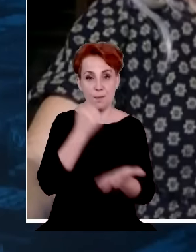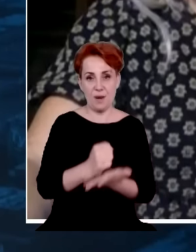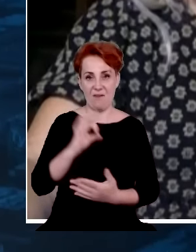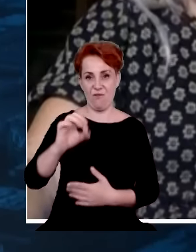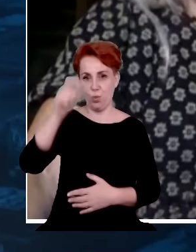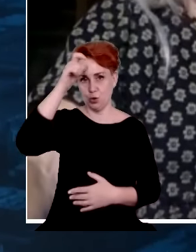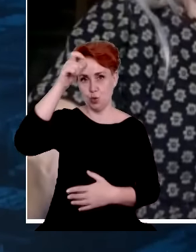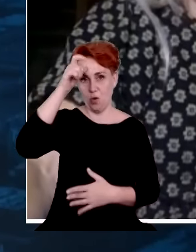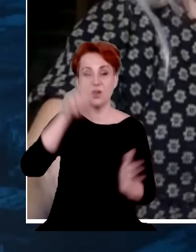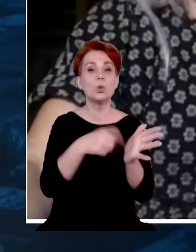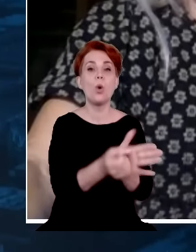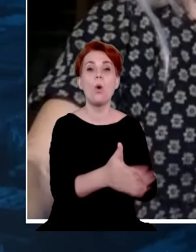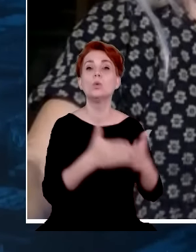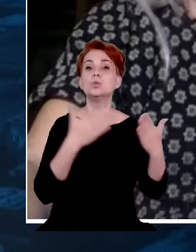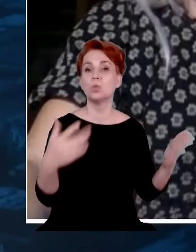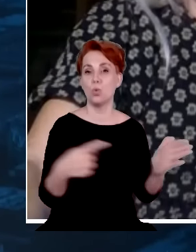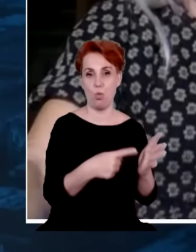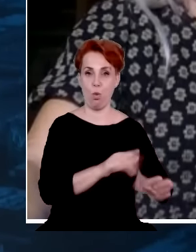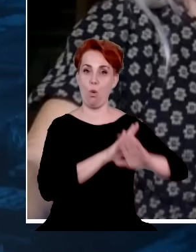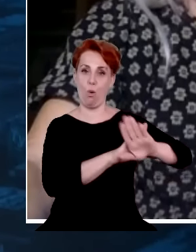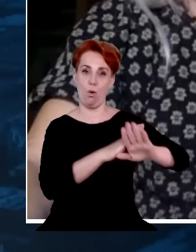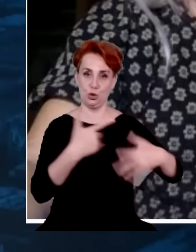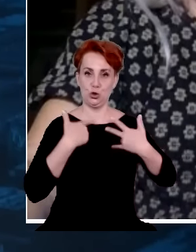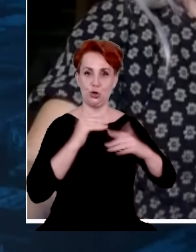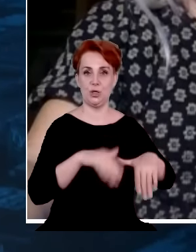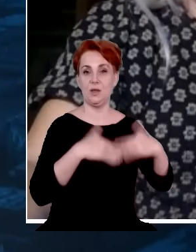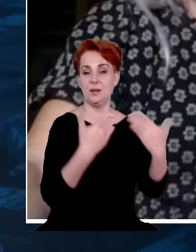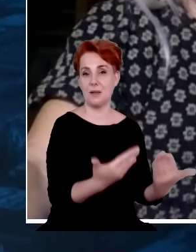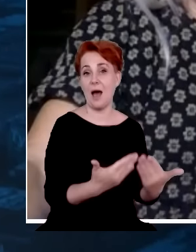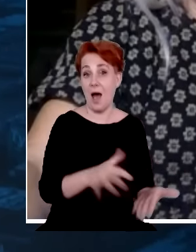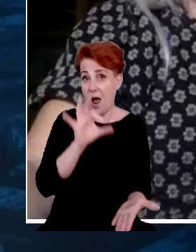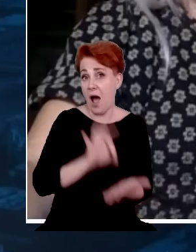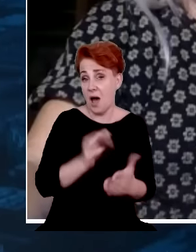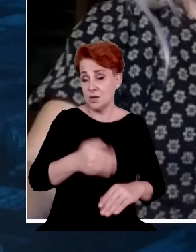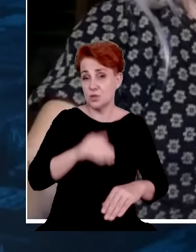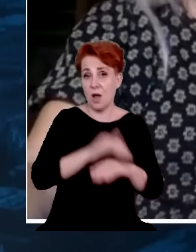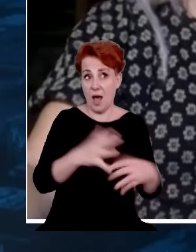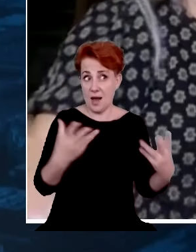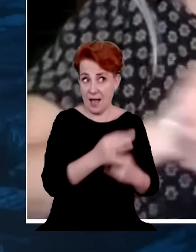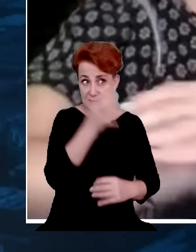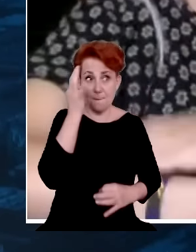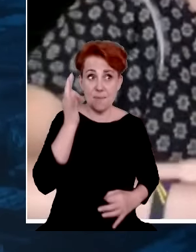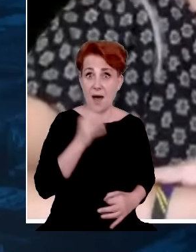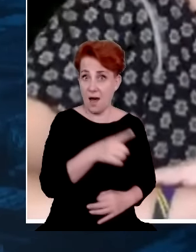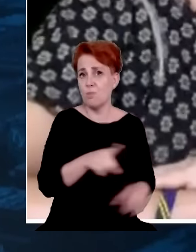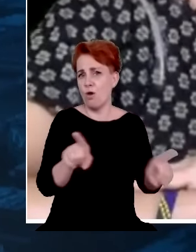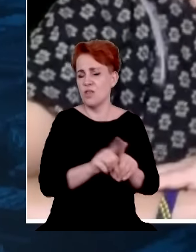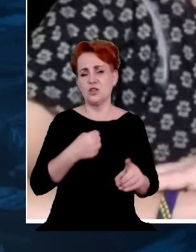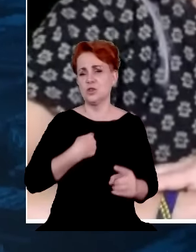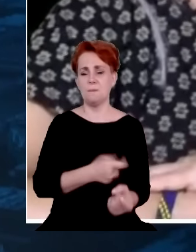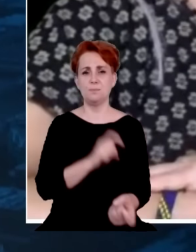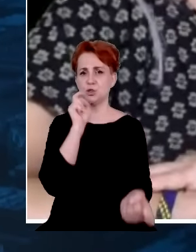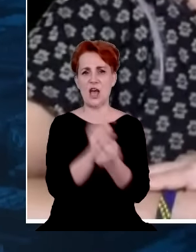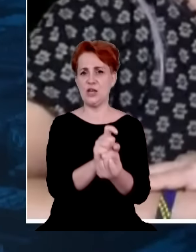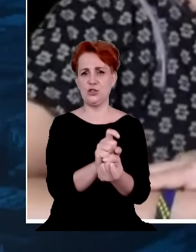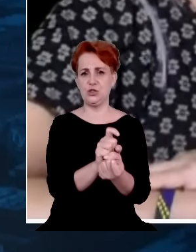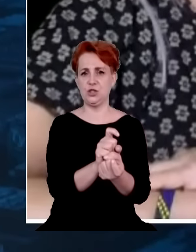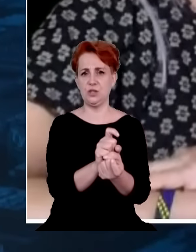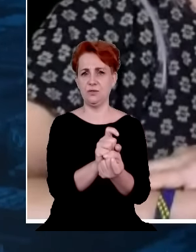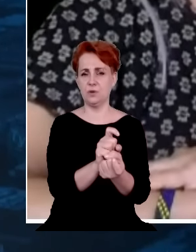konstytucja to życie chroni ja akurat Zgadzam się tutaj z panią bo ja osobiście również jestem przeciwna temu